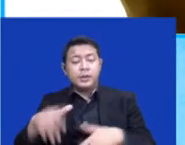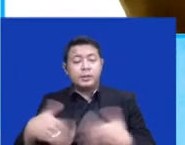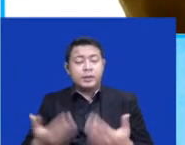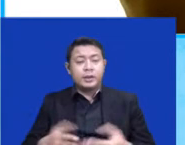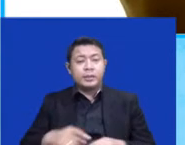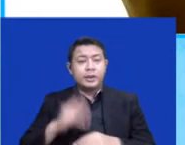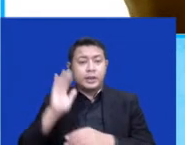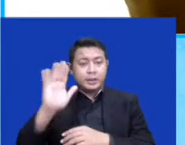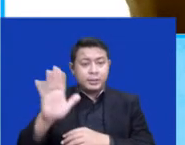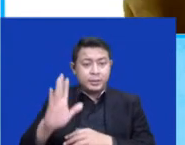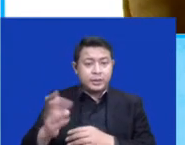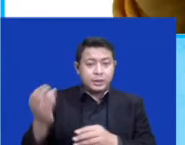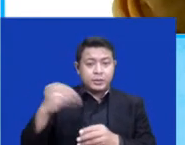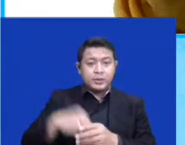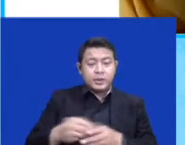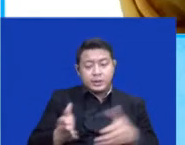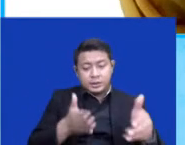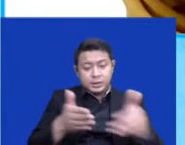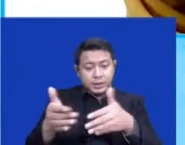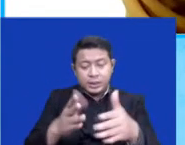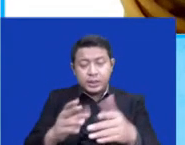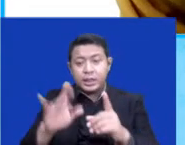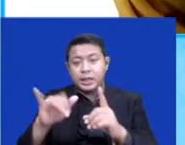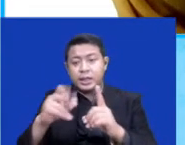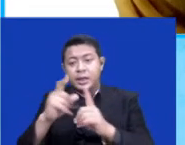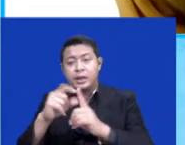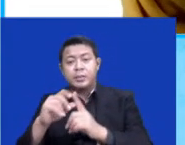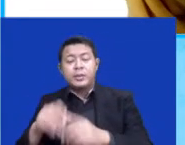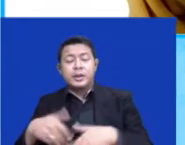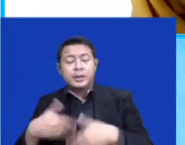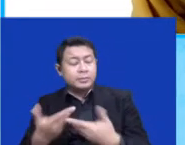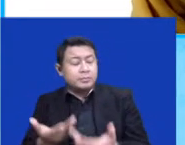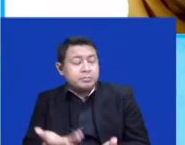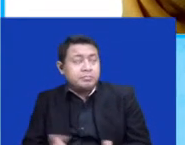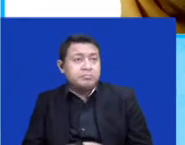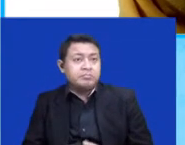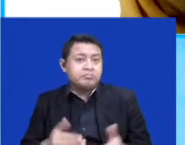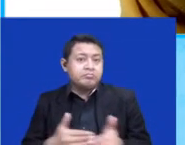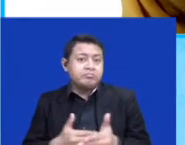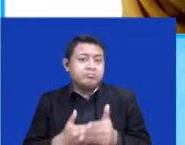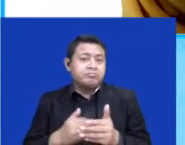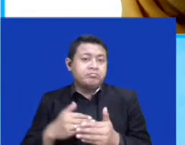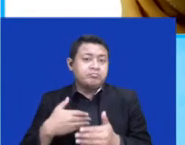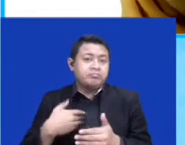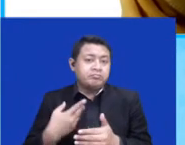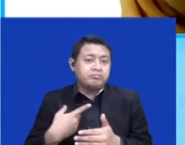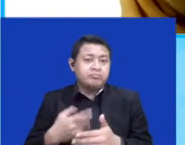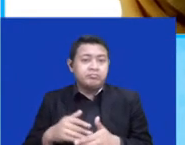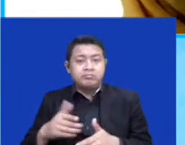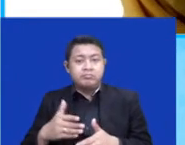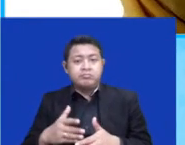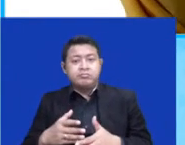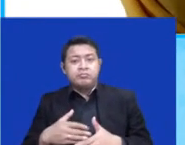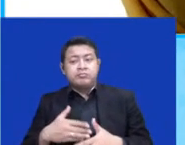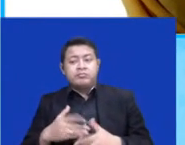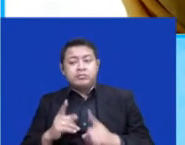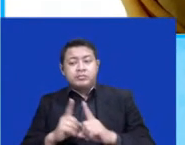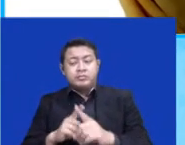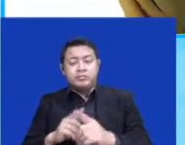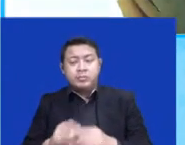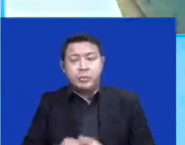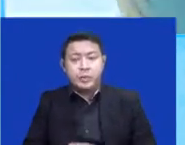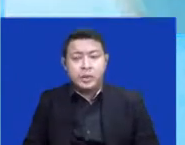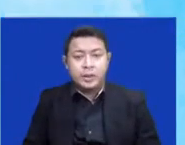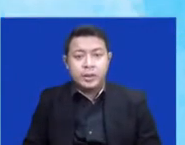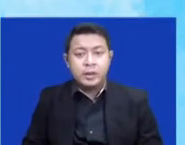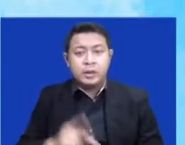dimasukkan ke strategi YHP berikutnya, Pak? Ya, tantangan kita ya ini yang sering masih setia mendampingi kita ya sudah